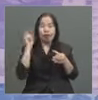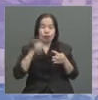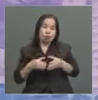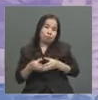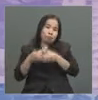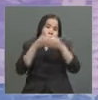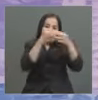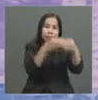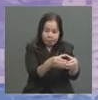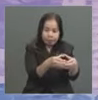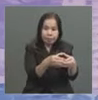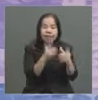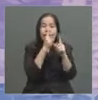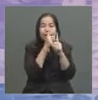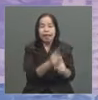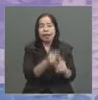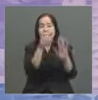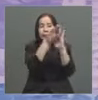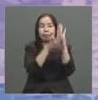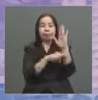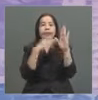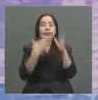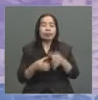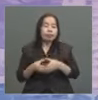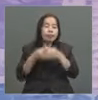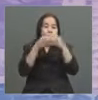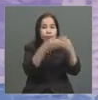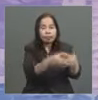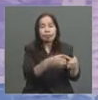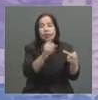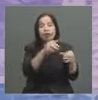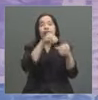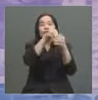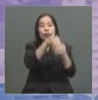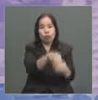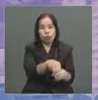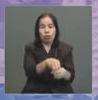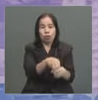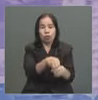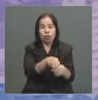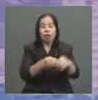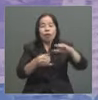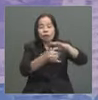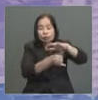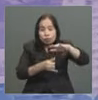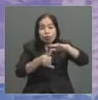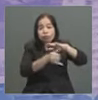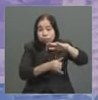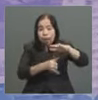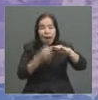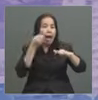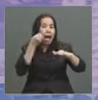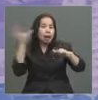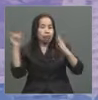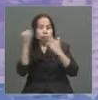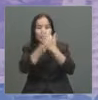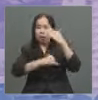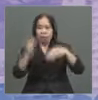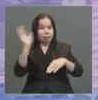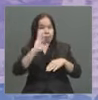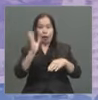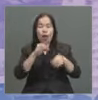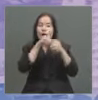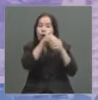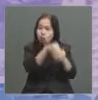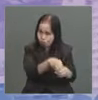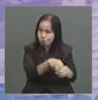ของทางการไทยนะฮะตามมาตรการที่ออกโดยข้อกำหนดที่ออกตามมาตรา9ของพรบของพระราชก